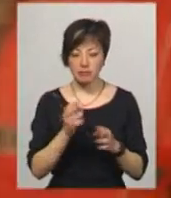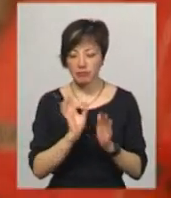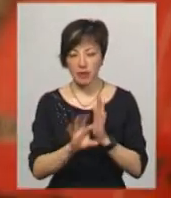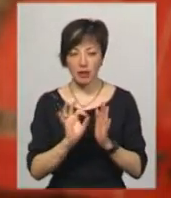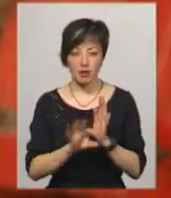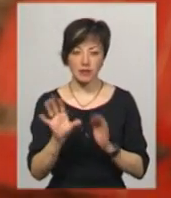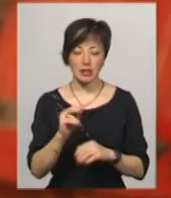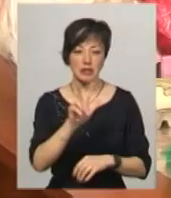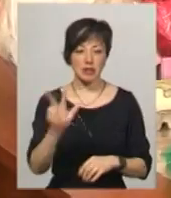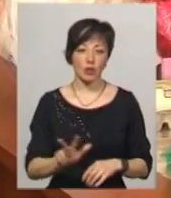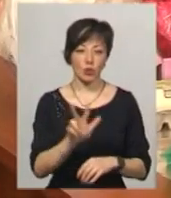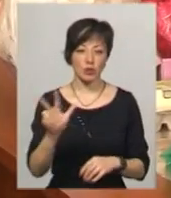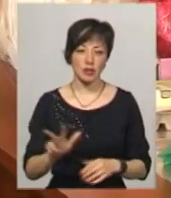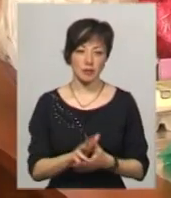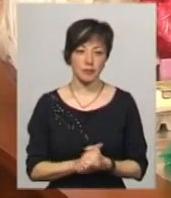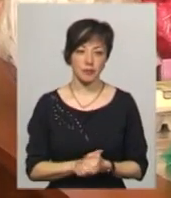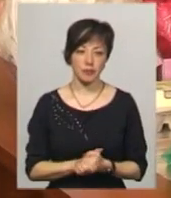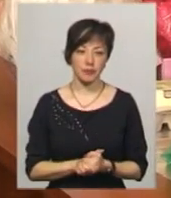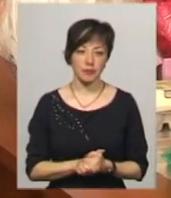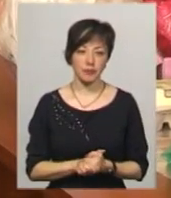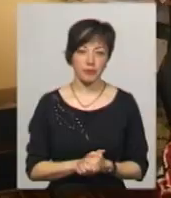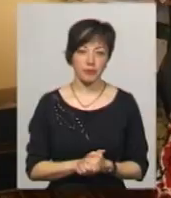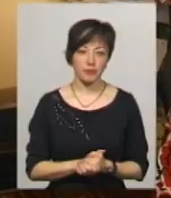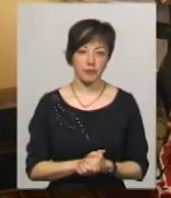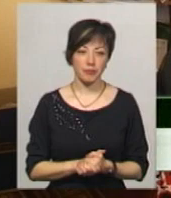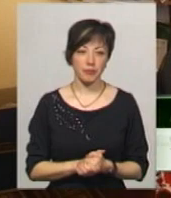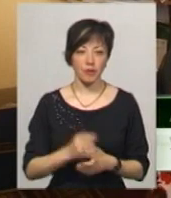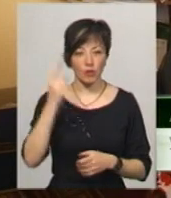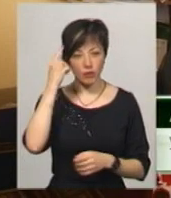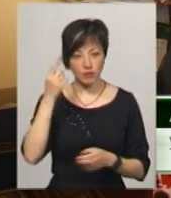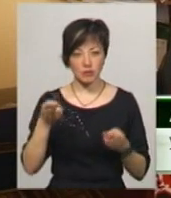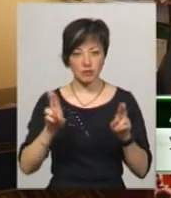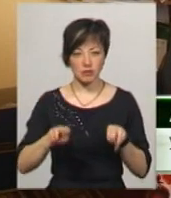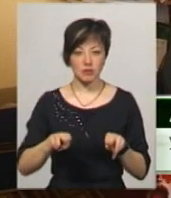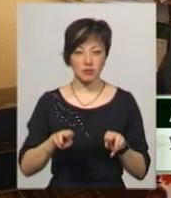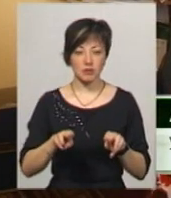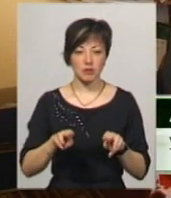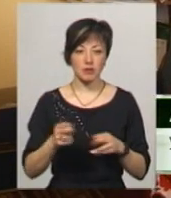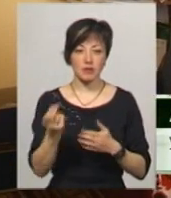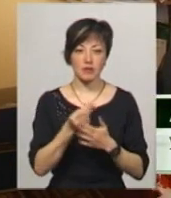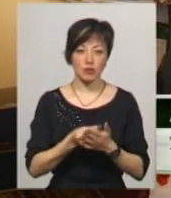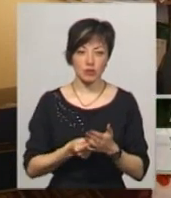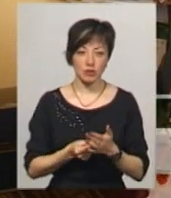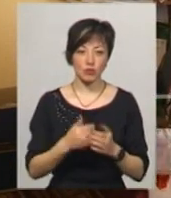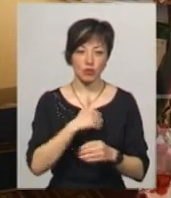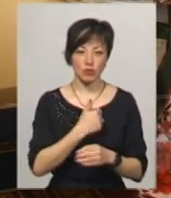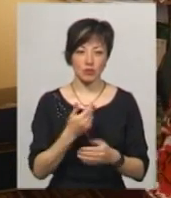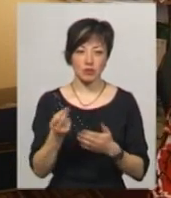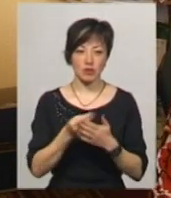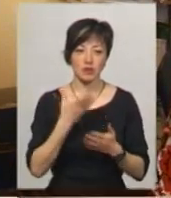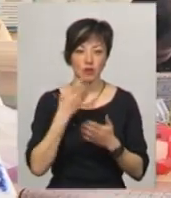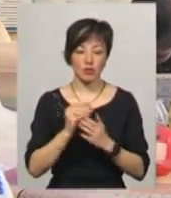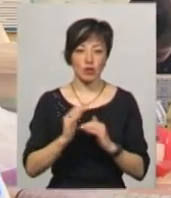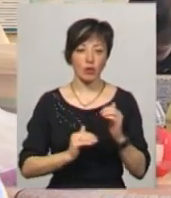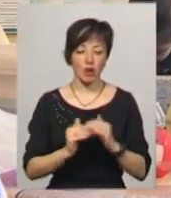підказок. На все 3 години. Мені навіть, напевно, години хватило. В голові вже якось складаються візерунки, які я хочу нанести своїми